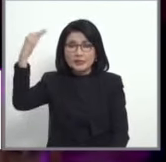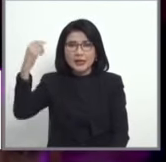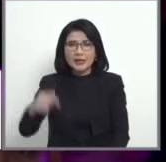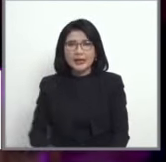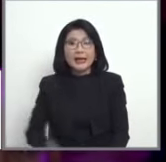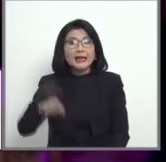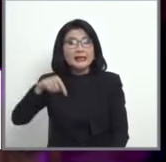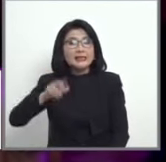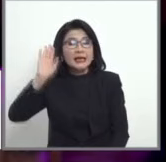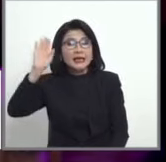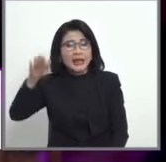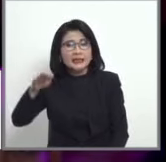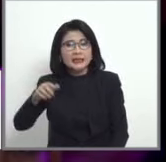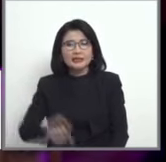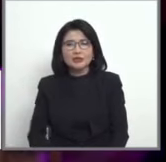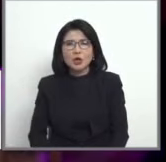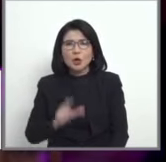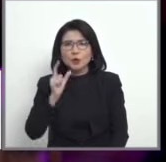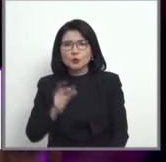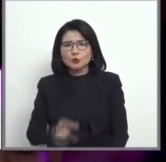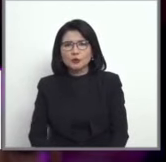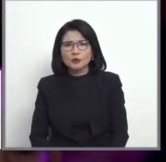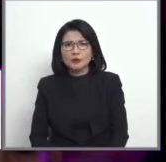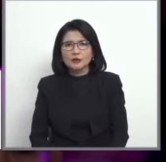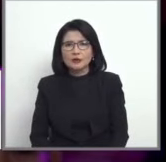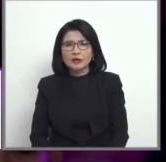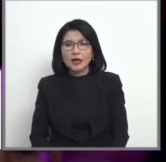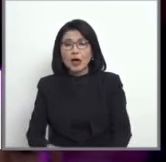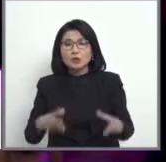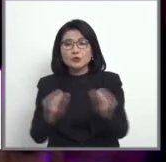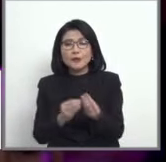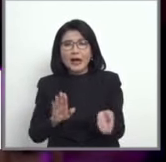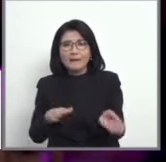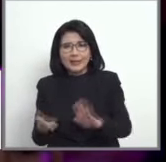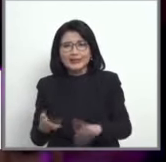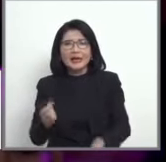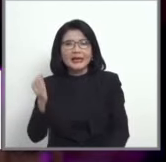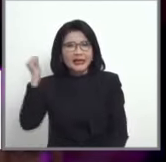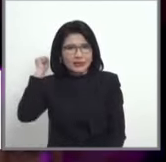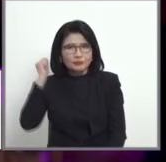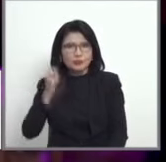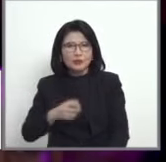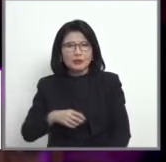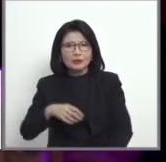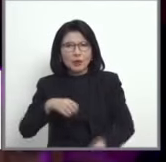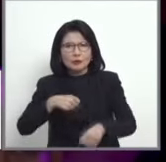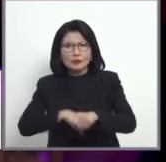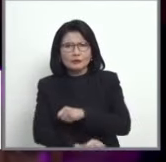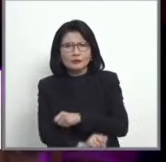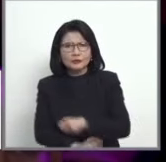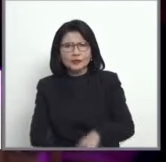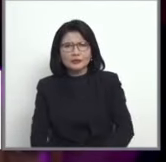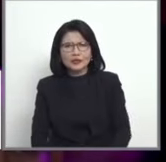akan mengatasi angka kematian ibu waktu lahir ini akan